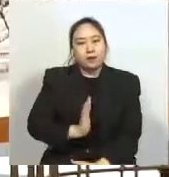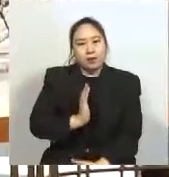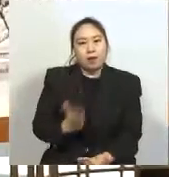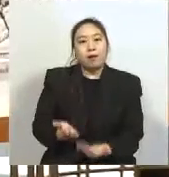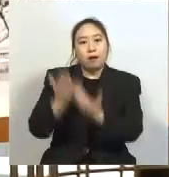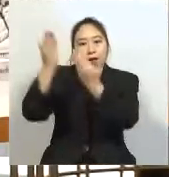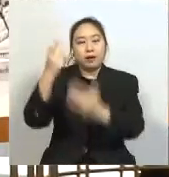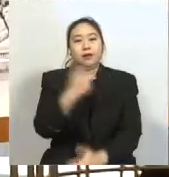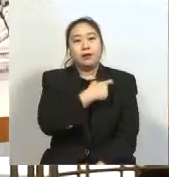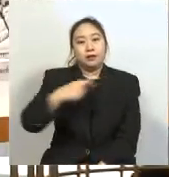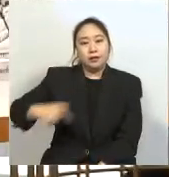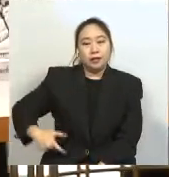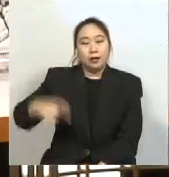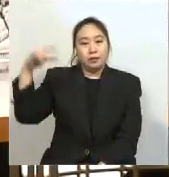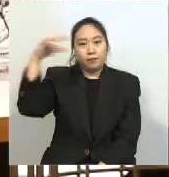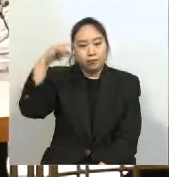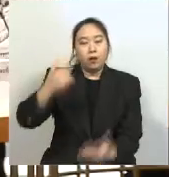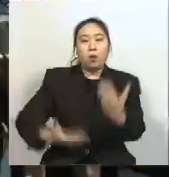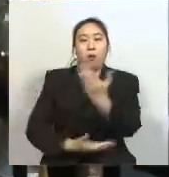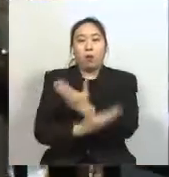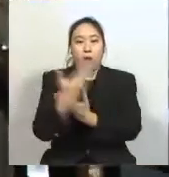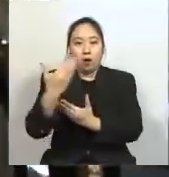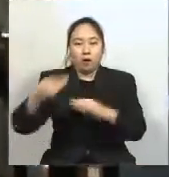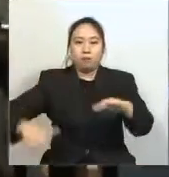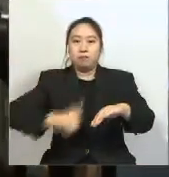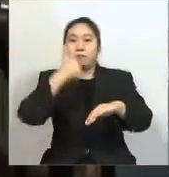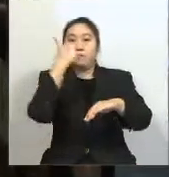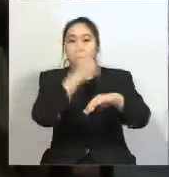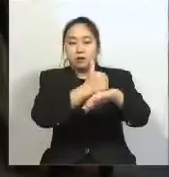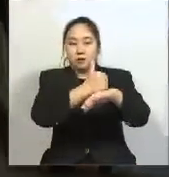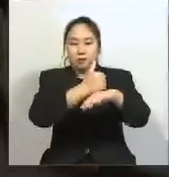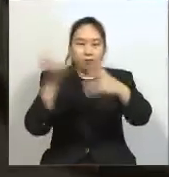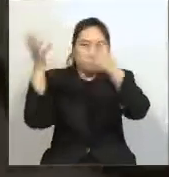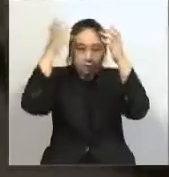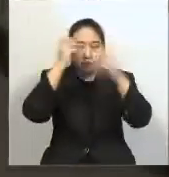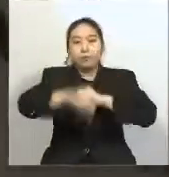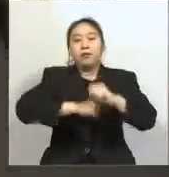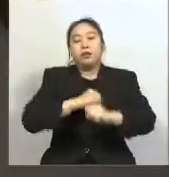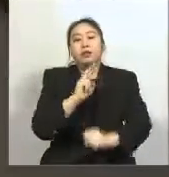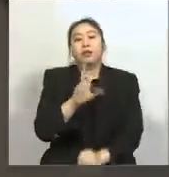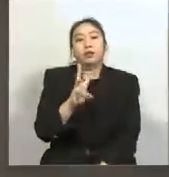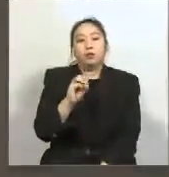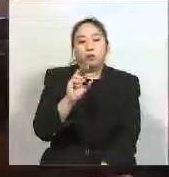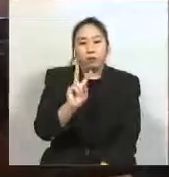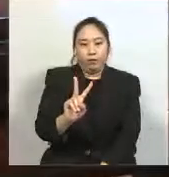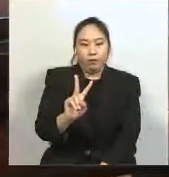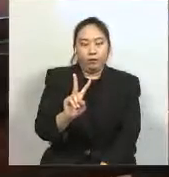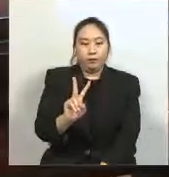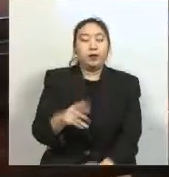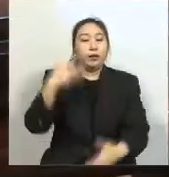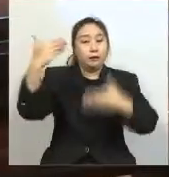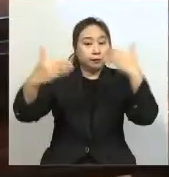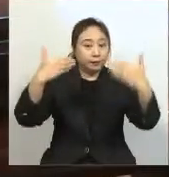จพระเจ้าอยู่หัว เนื่องในโอกาสมหามงคลพระราชพิธีบรมราชาภิเษก พุทธศักราช2562ซึ่งนิทรรศ